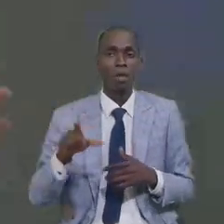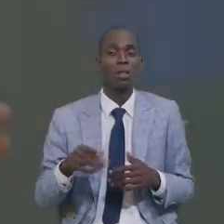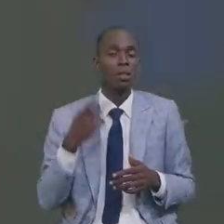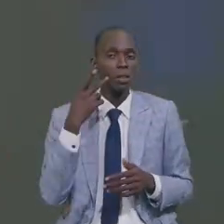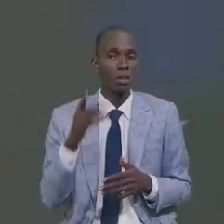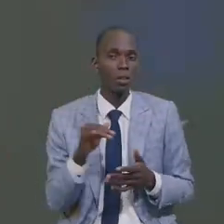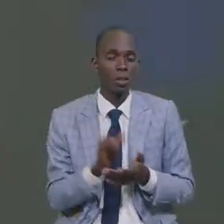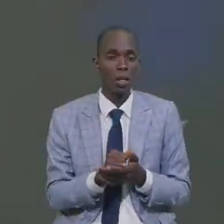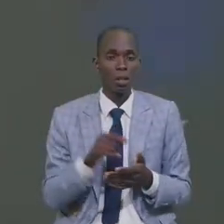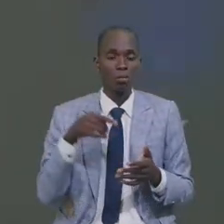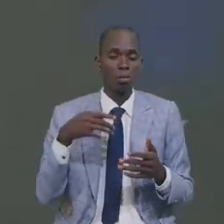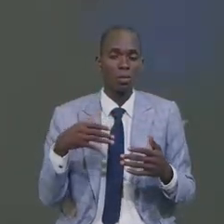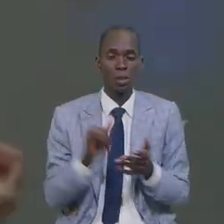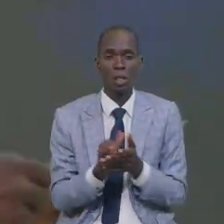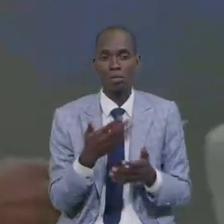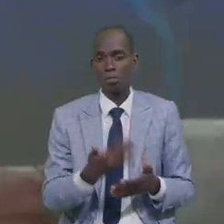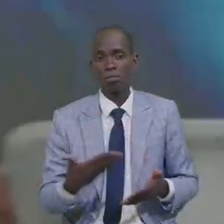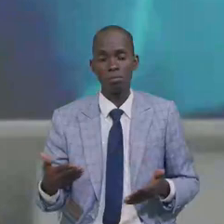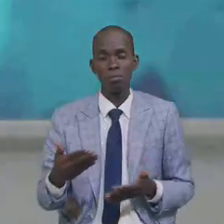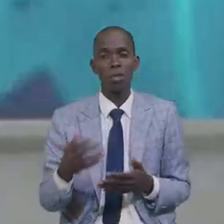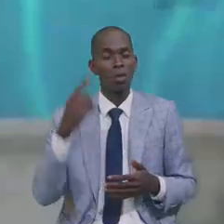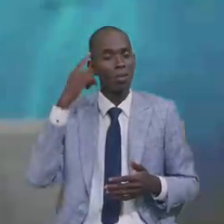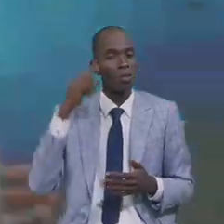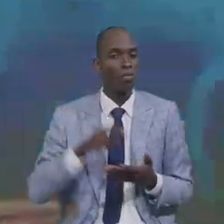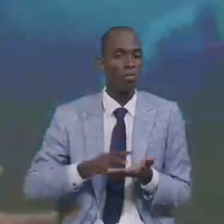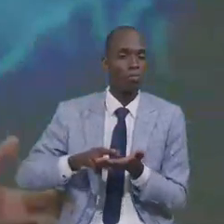On peut utiliser le bon son